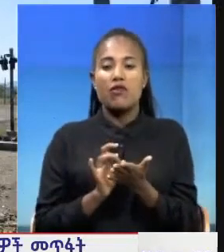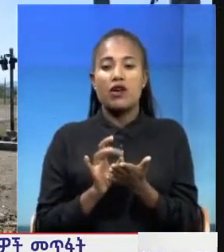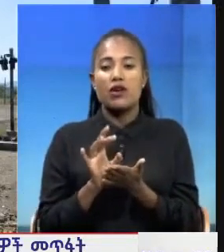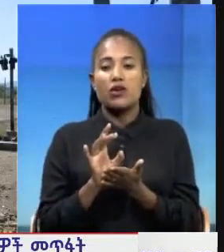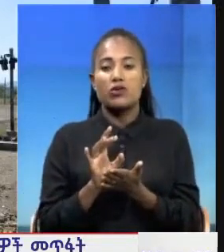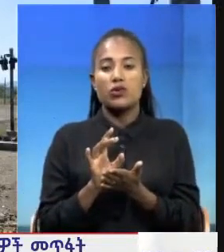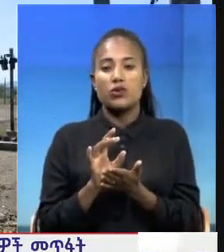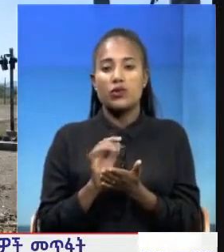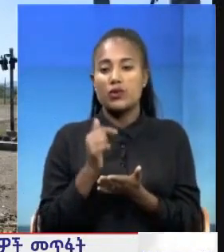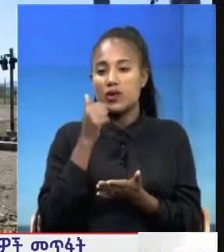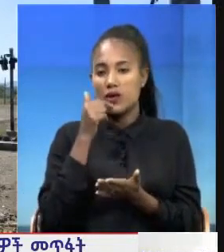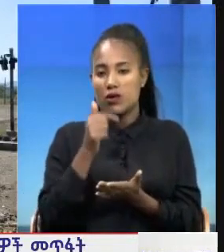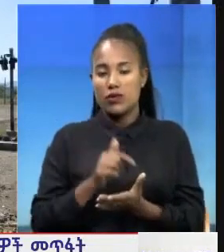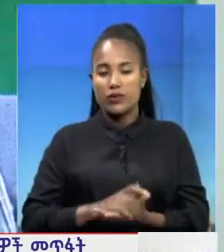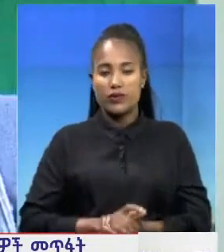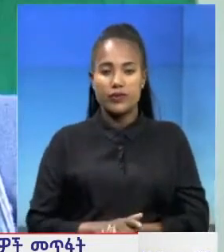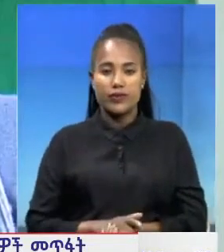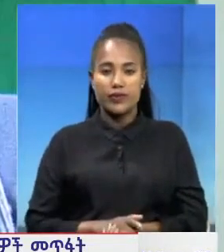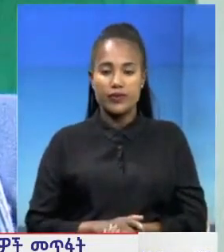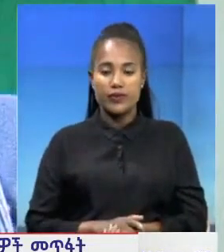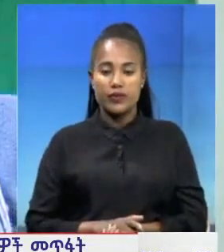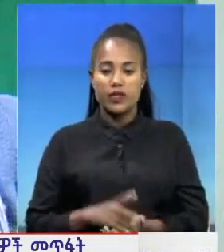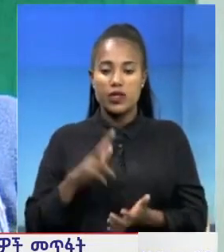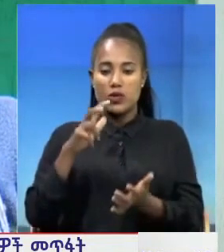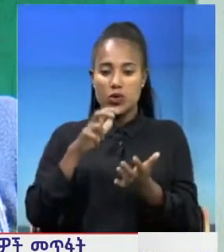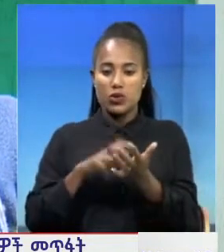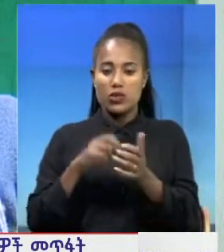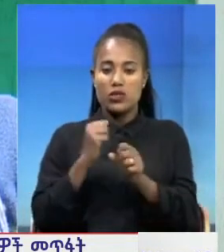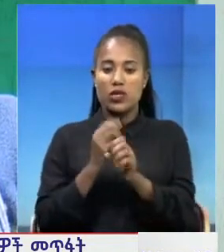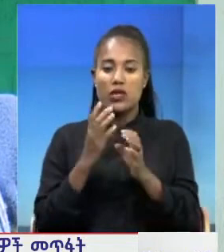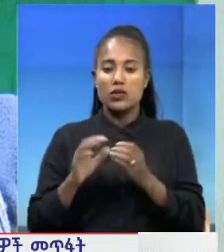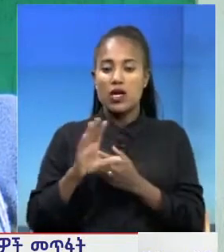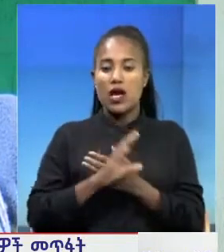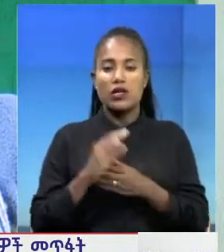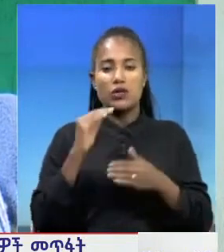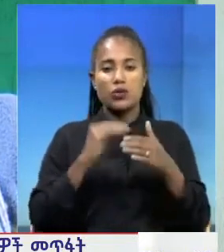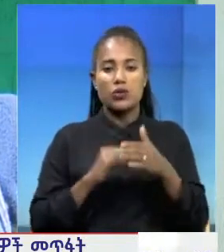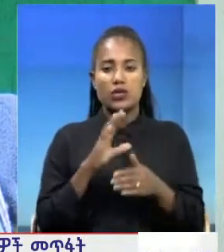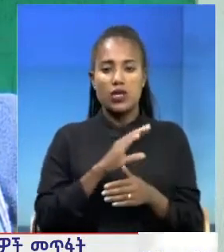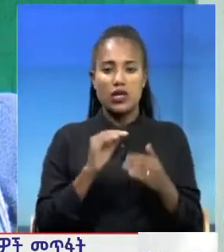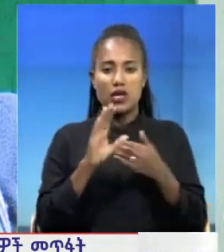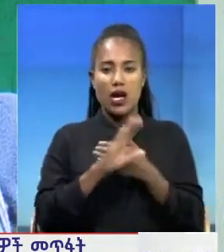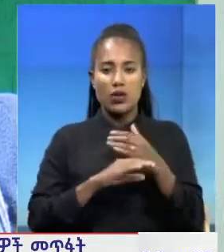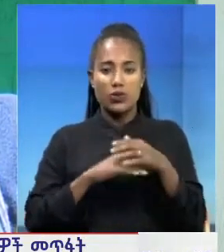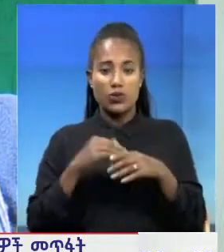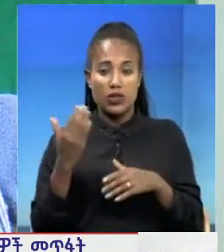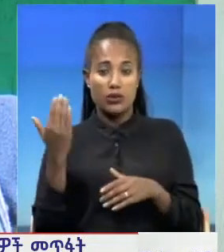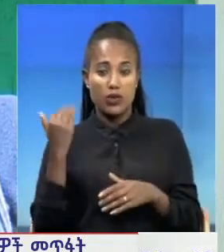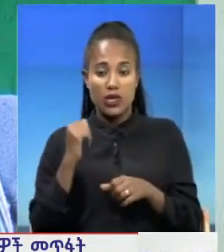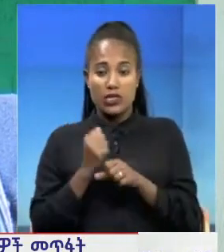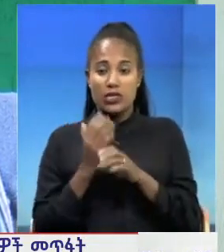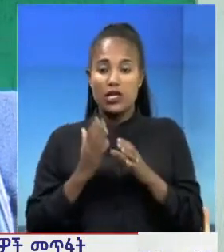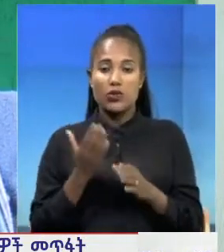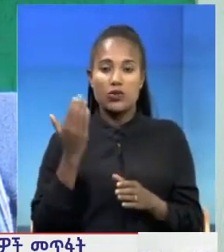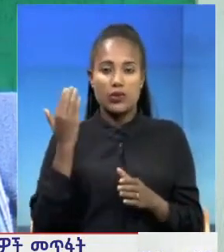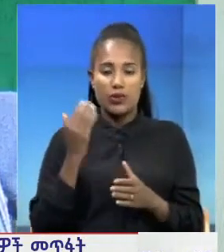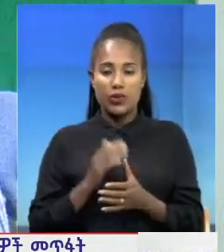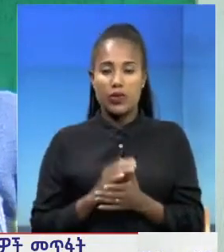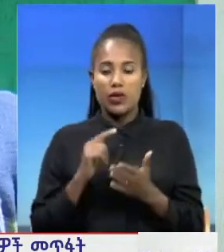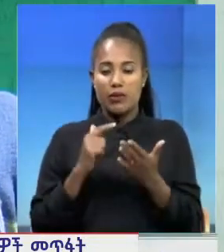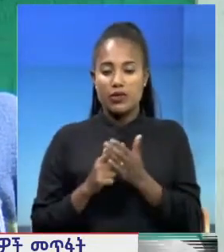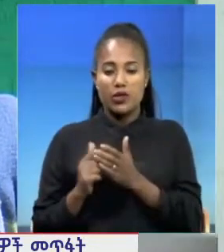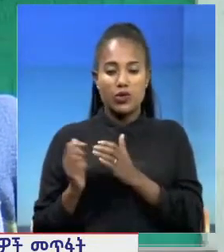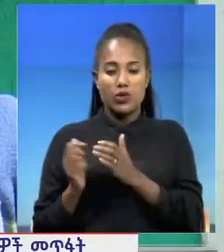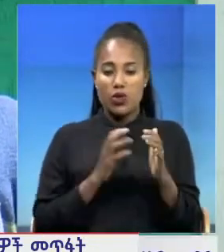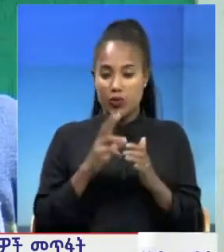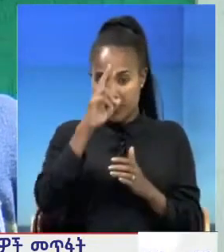መፈናቀላቸው ነው ኢንጂነሩ የገለጹት። 3000 ሰራተኞች የሀገር ውስጥና ከሀገር ውጭ የነበሩ ሰራተኞች ነበሩ። በዚሁ